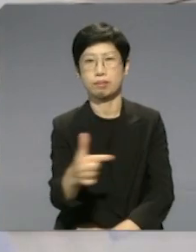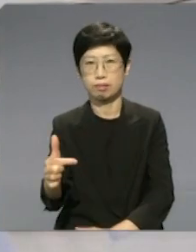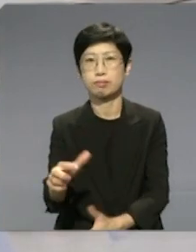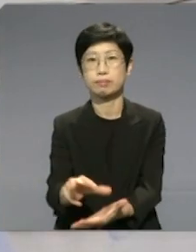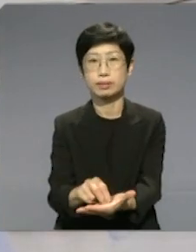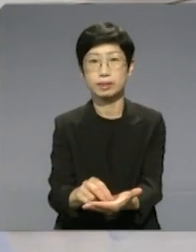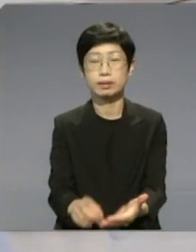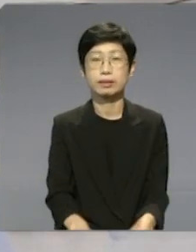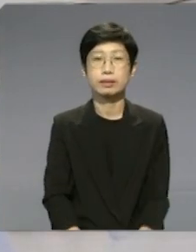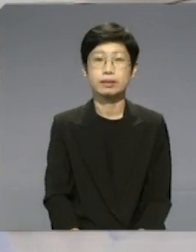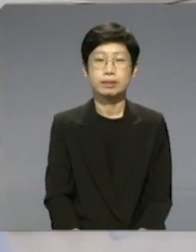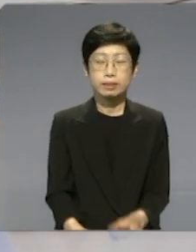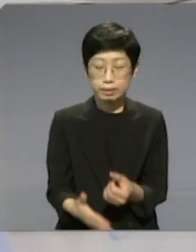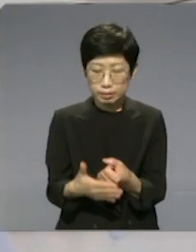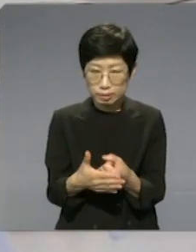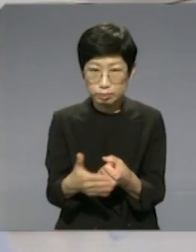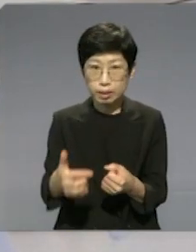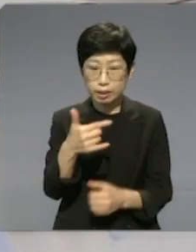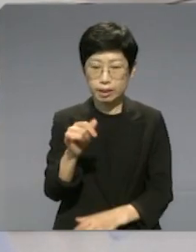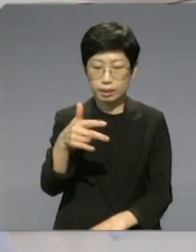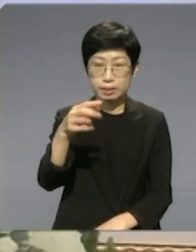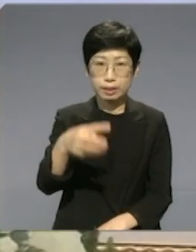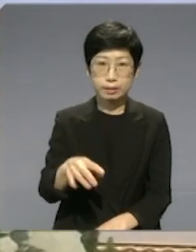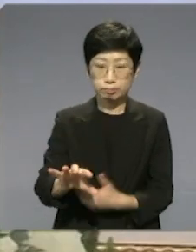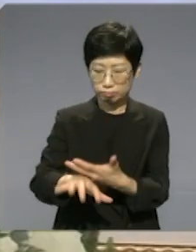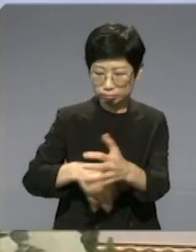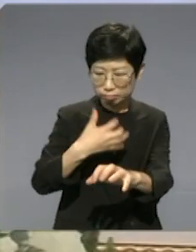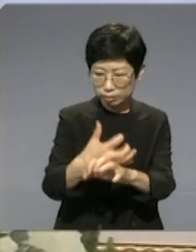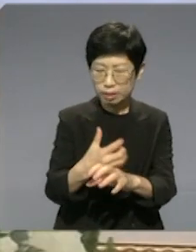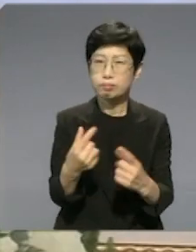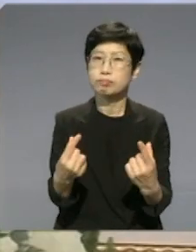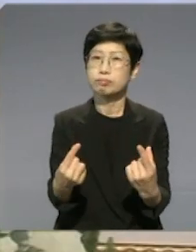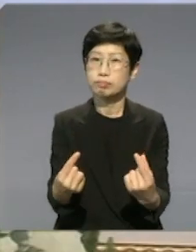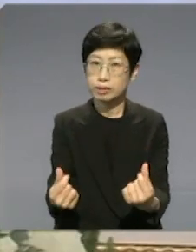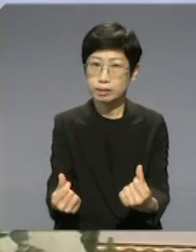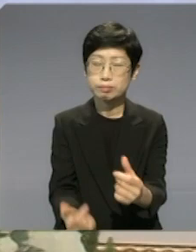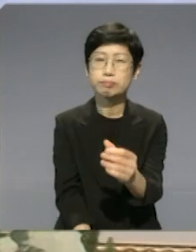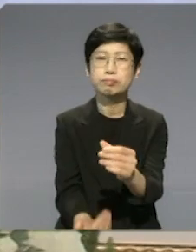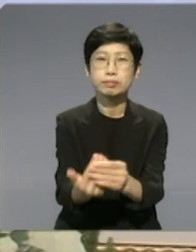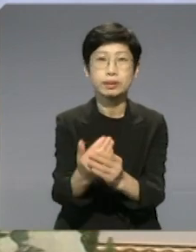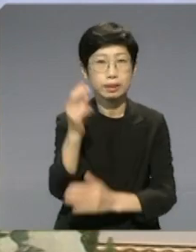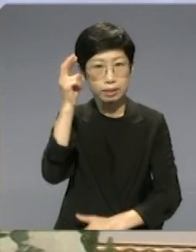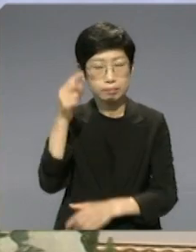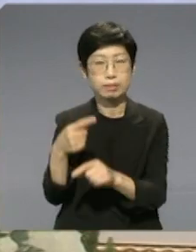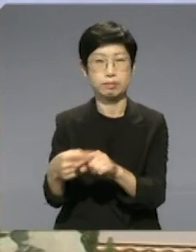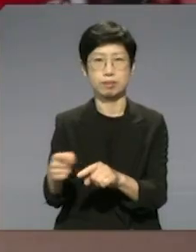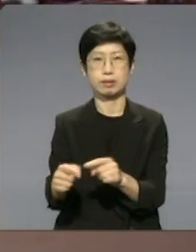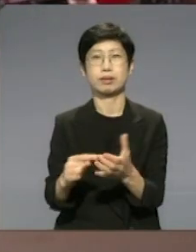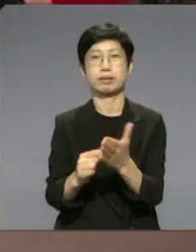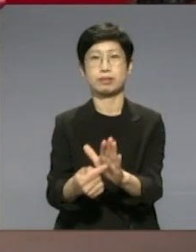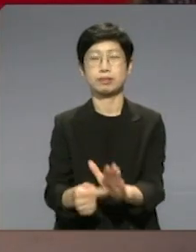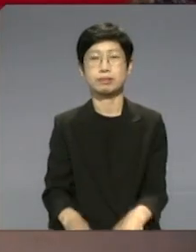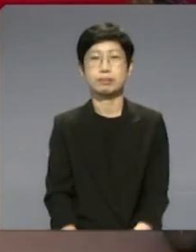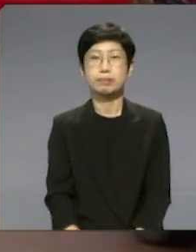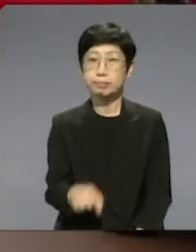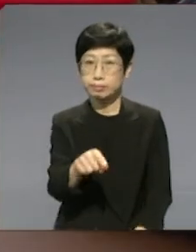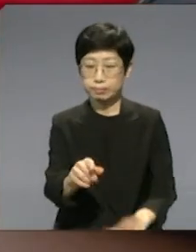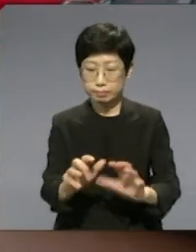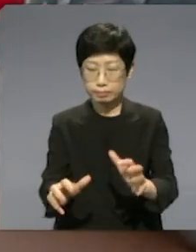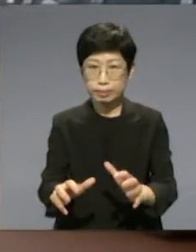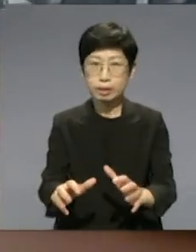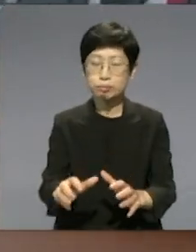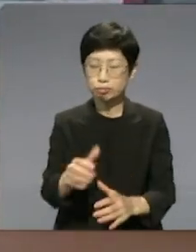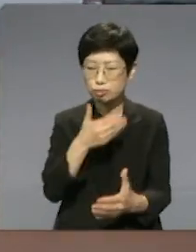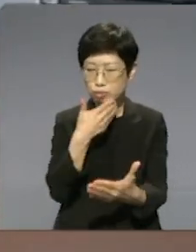있습니다. 때문에 니제르의 쿠데타도 비슷한 성격이 아니냐는 분석이 나왔습니다. 니제르는 서방의